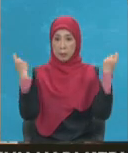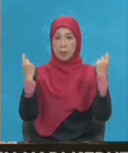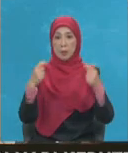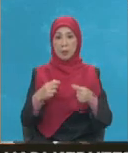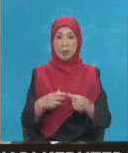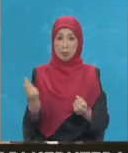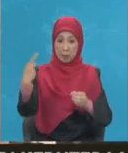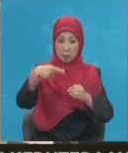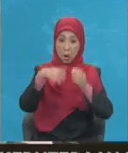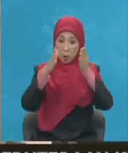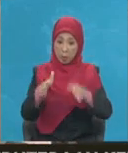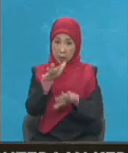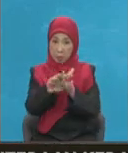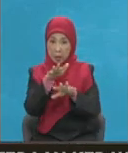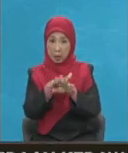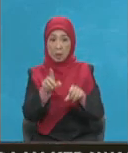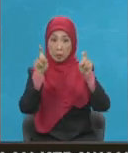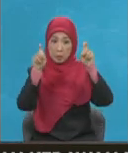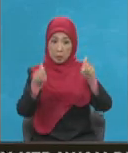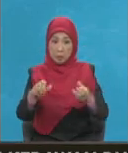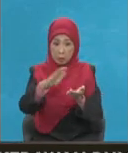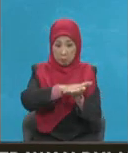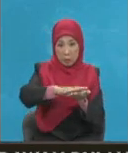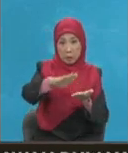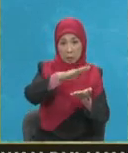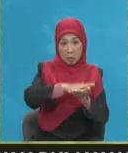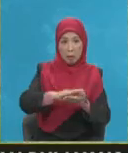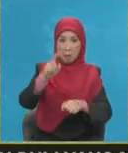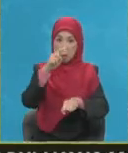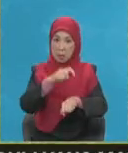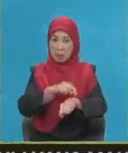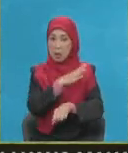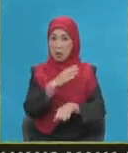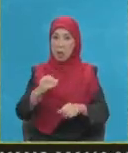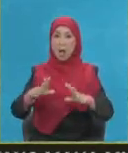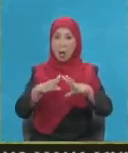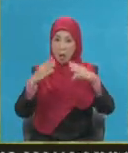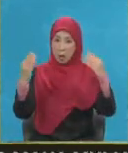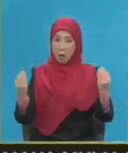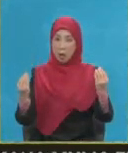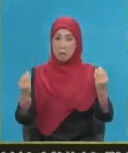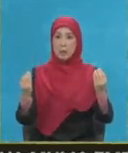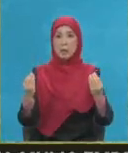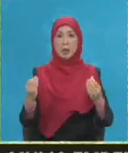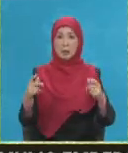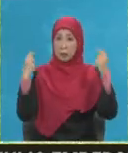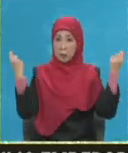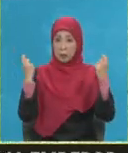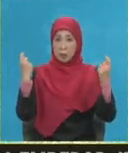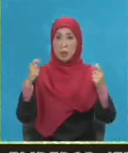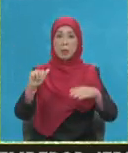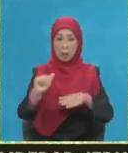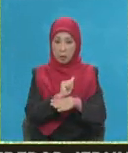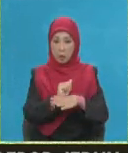itu, penglibatan orang ramai juga penting dalam memastikan kebersihan semasa dan selepas berlangsungnya acara. Amalan